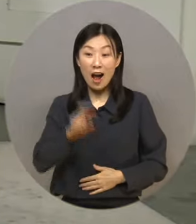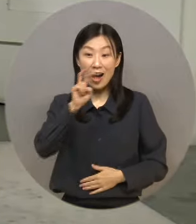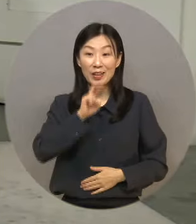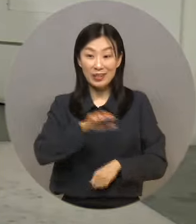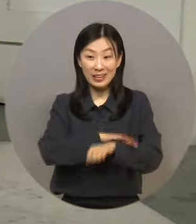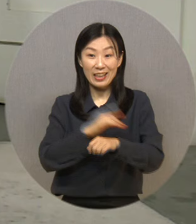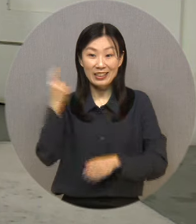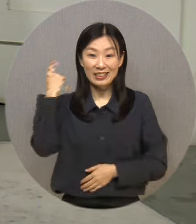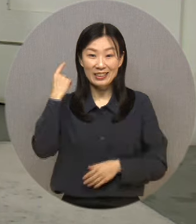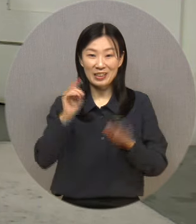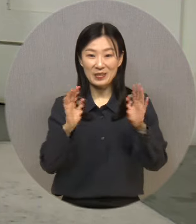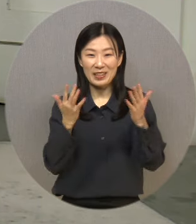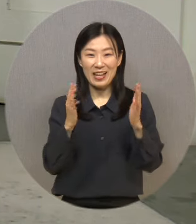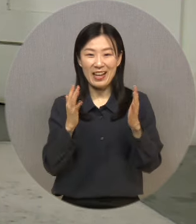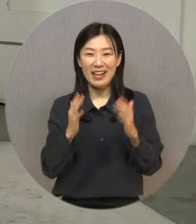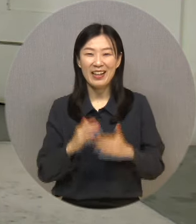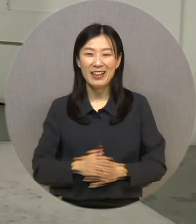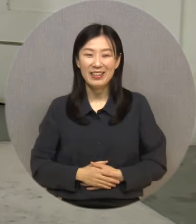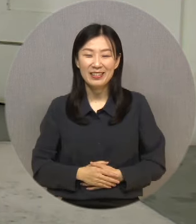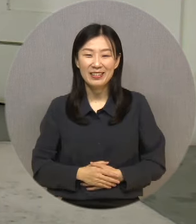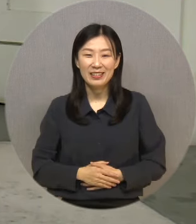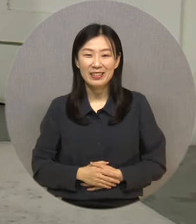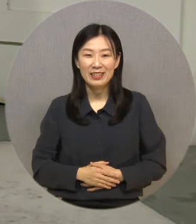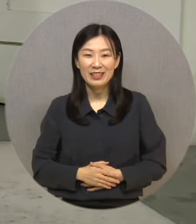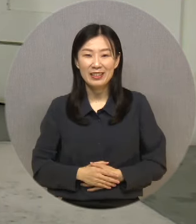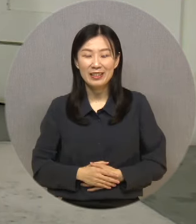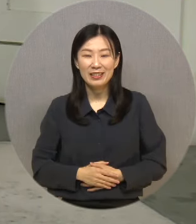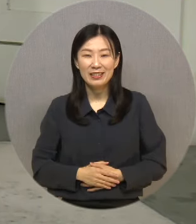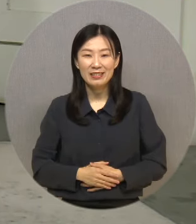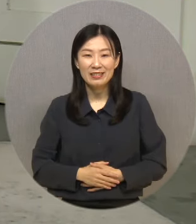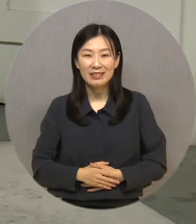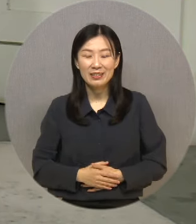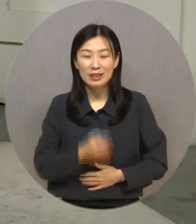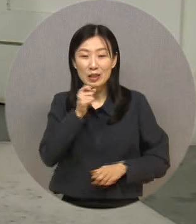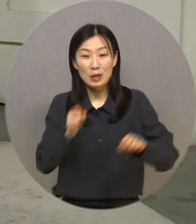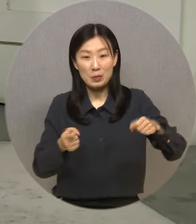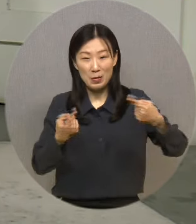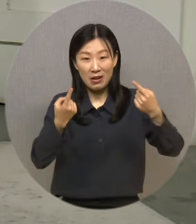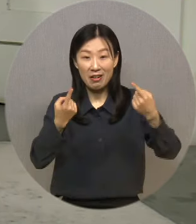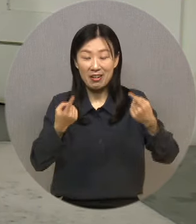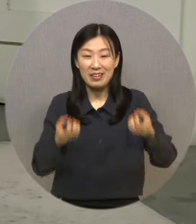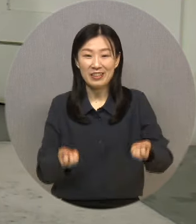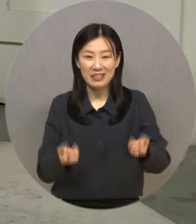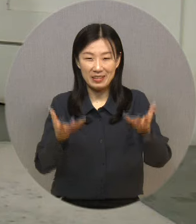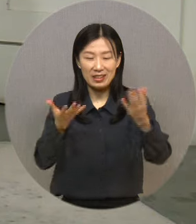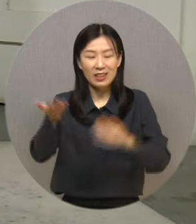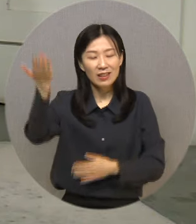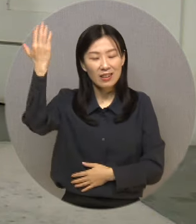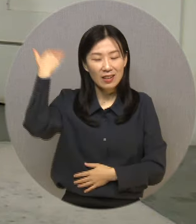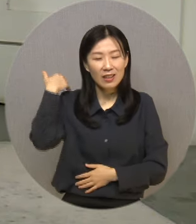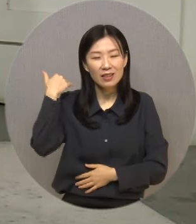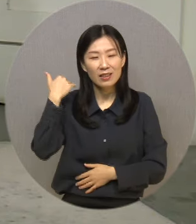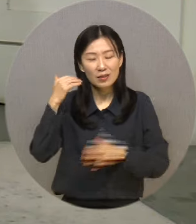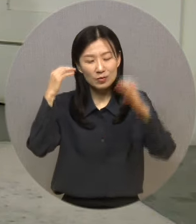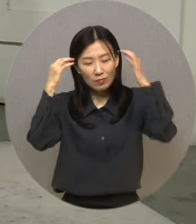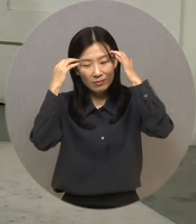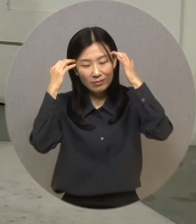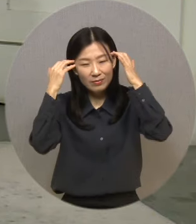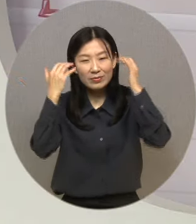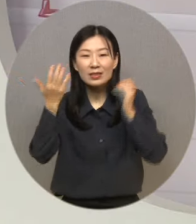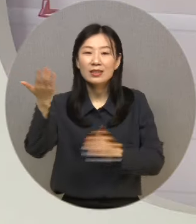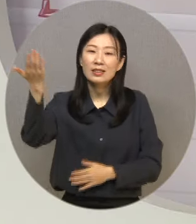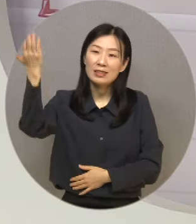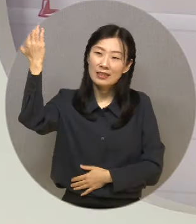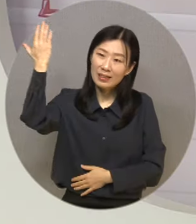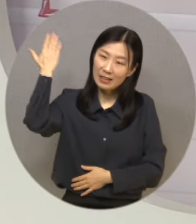습니다. 아, 참 명절날은 좀 이제 이렇게 옛날에 고생스러웠던 얘기고 지나온 과거 이런